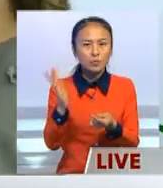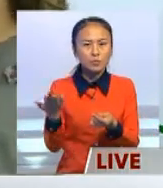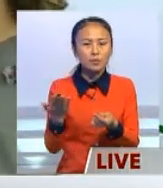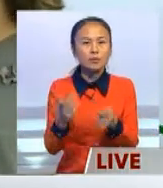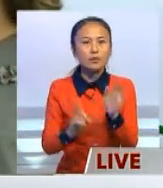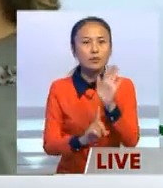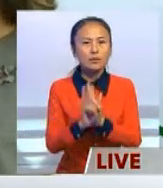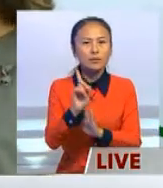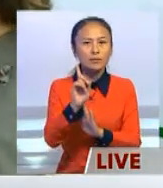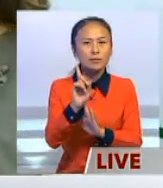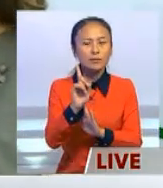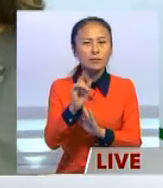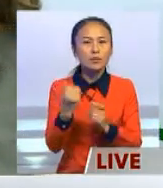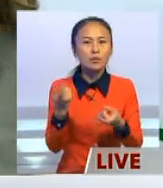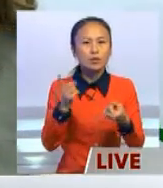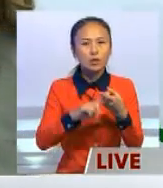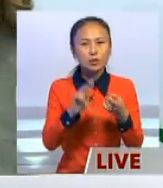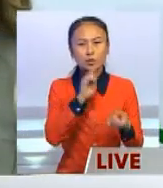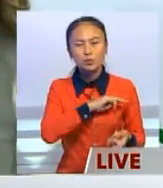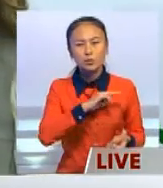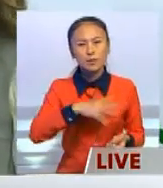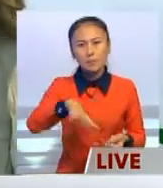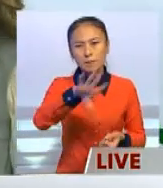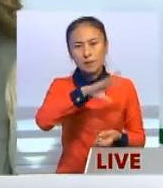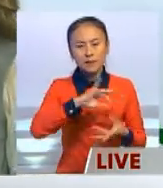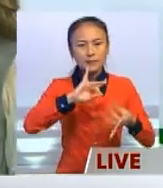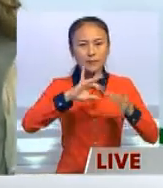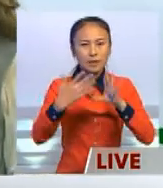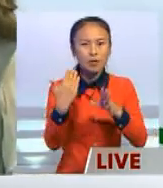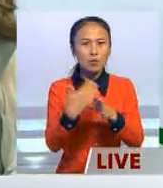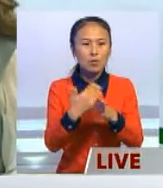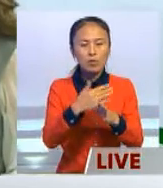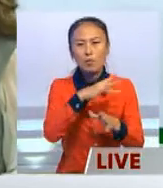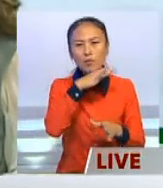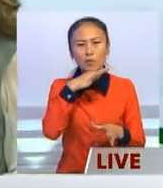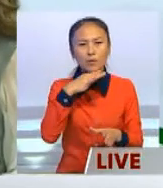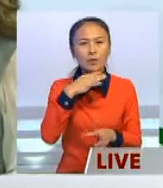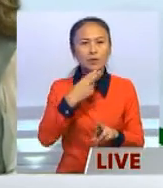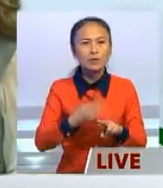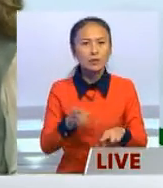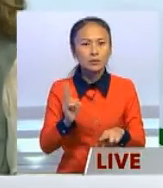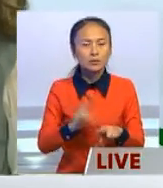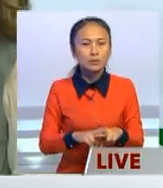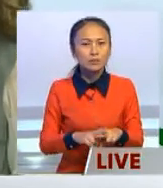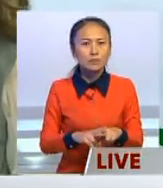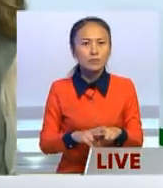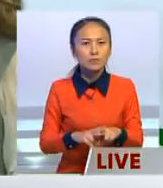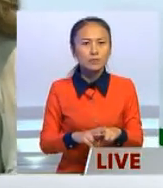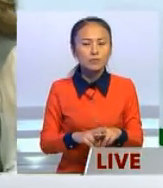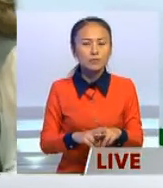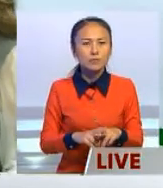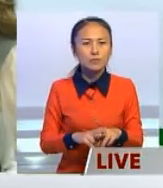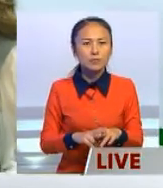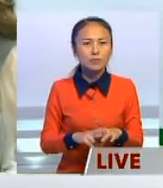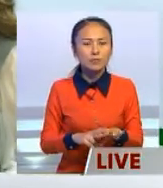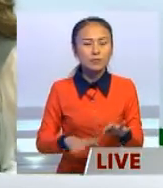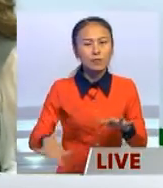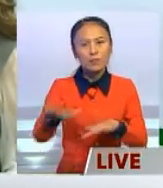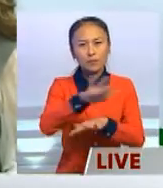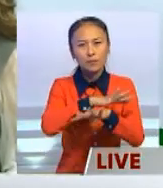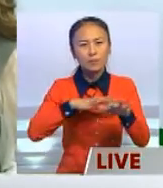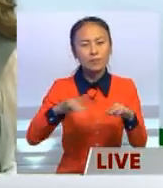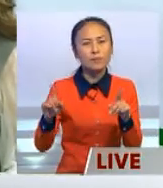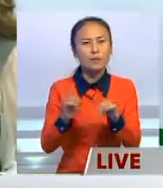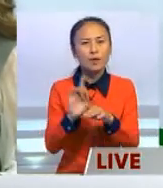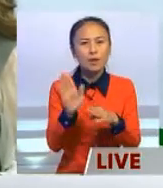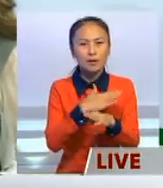басталады деп ойлаймыз. Сондықтан жұмыстарымыздың барлығы интернеттің көмегімен, технологиялардың көмегімен Шалғайда орналасқан, ел-елде орналасқан әрбір